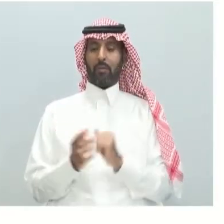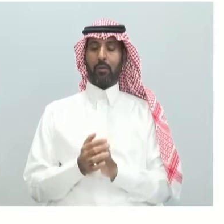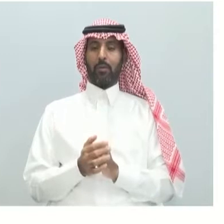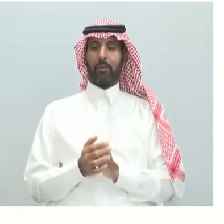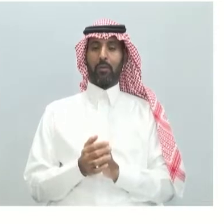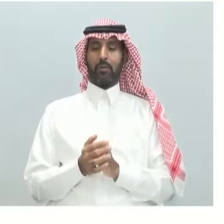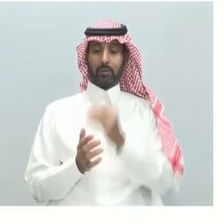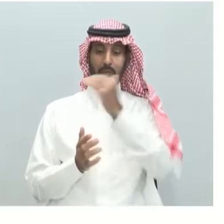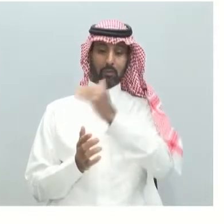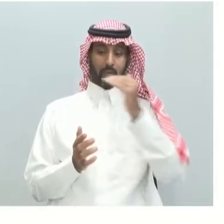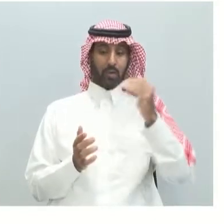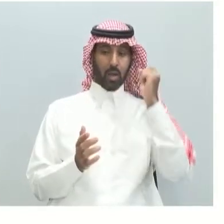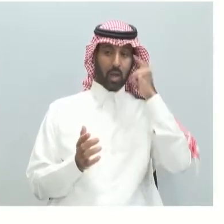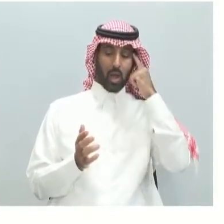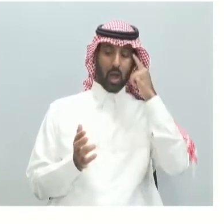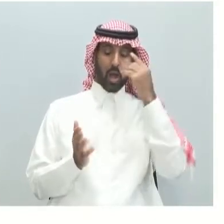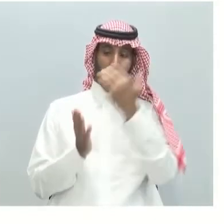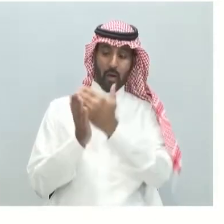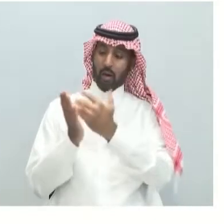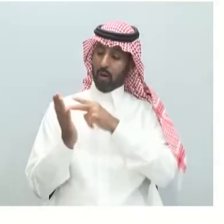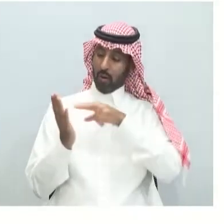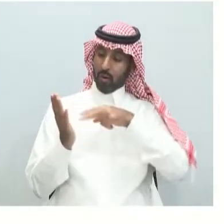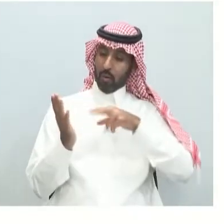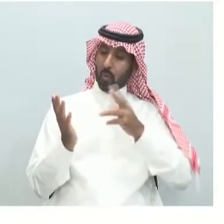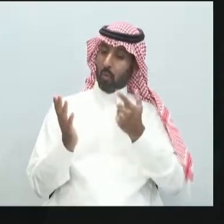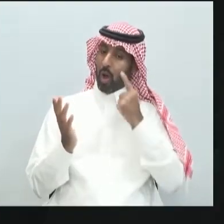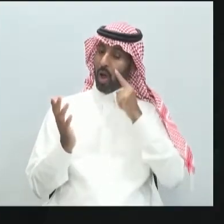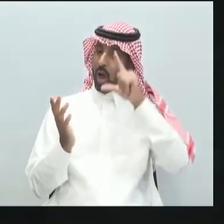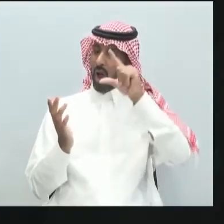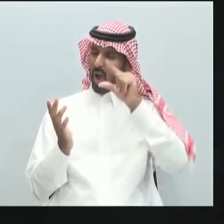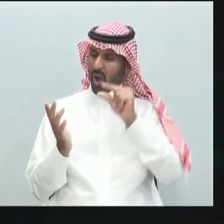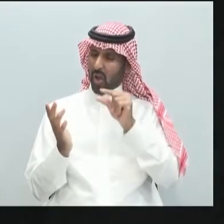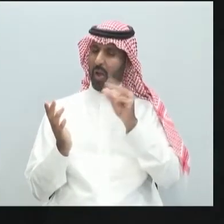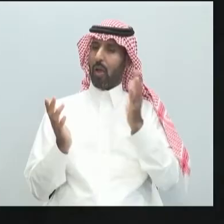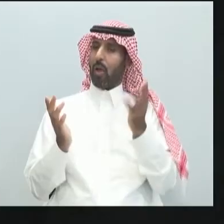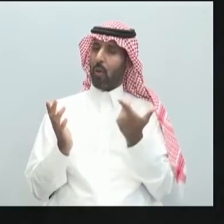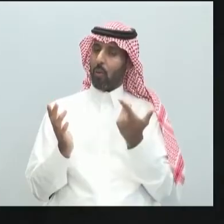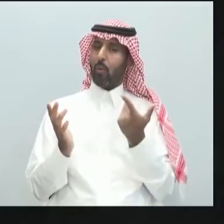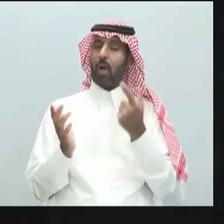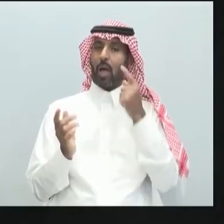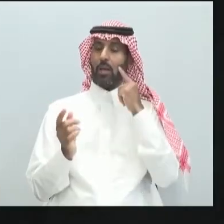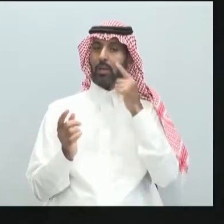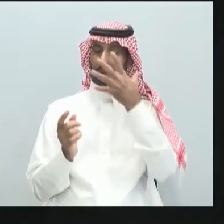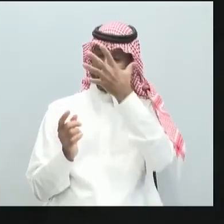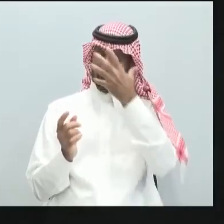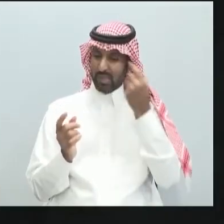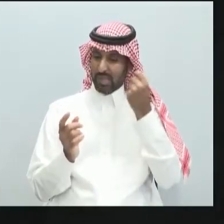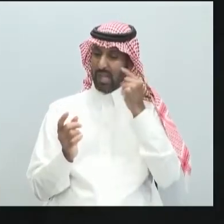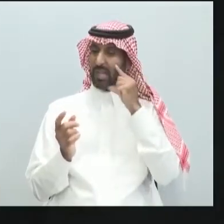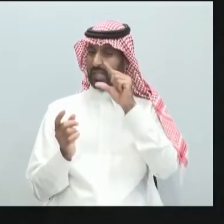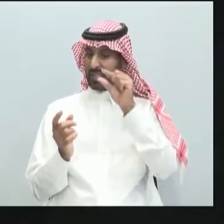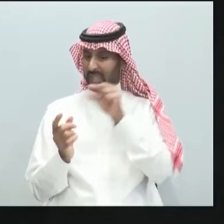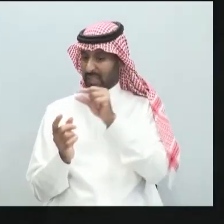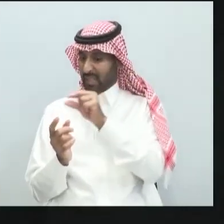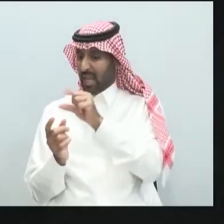من خلال فهمك لما قرات اجب عن هذا السؤال ماذا تعني كلمه